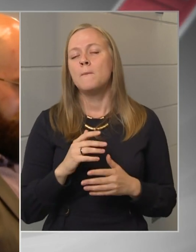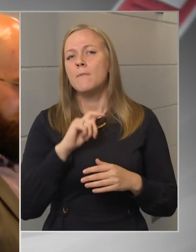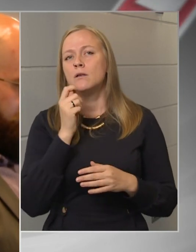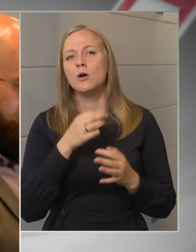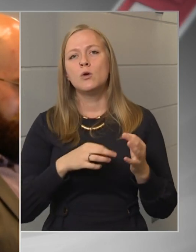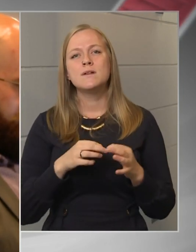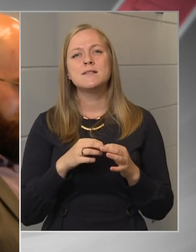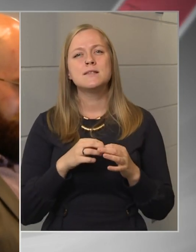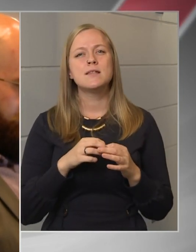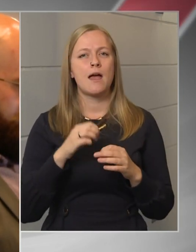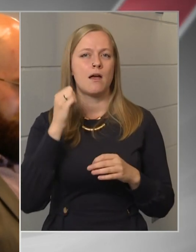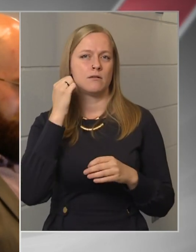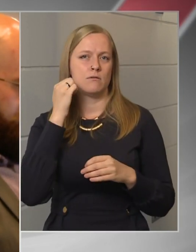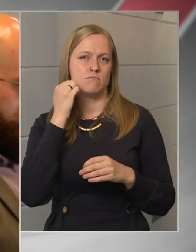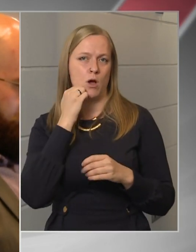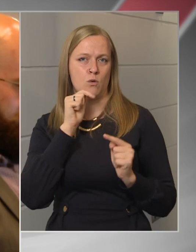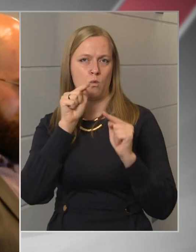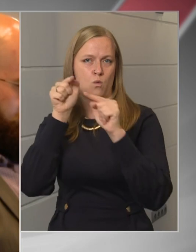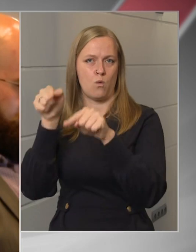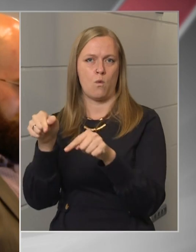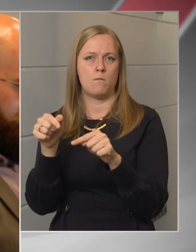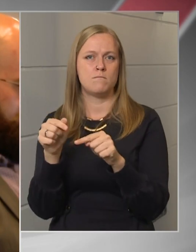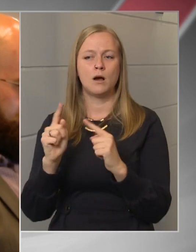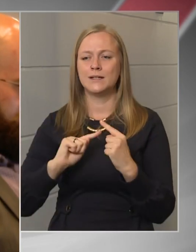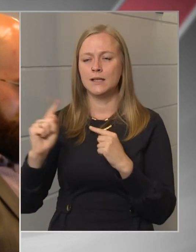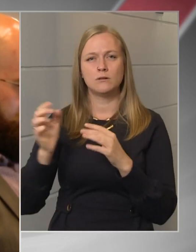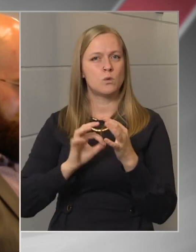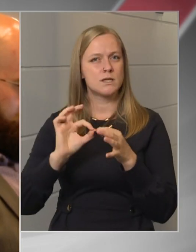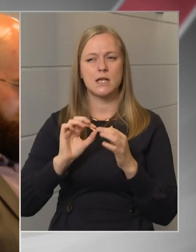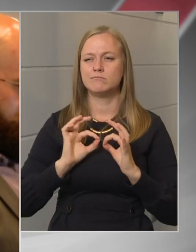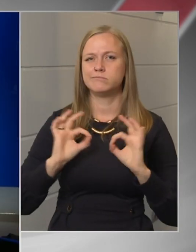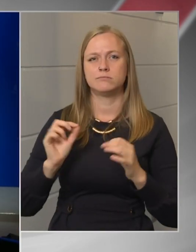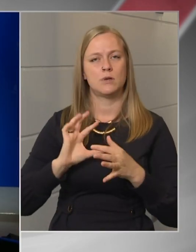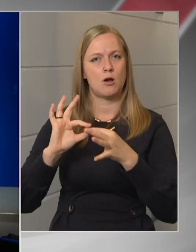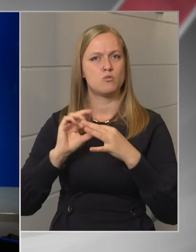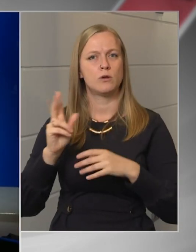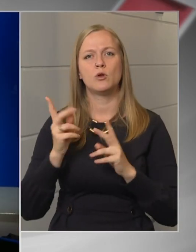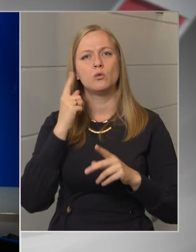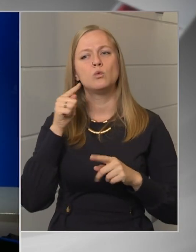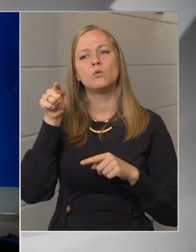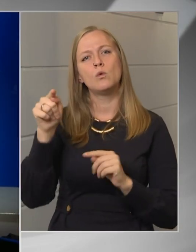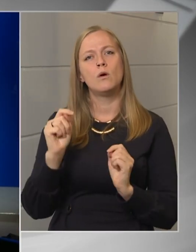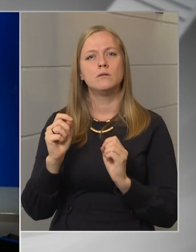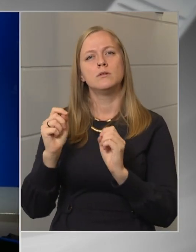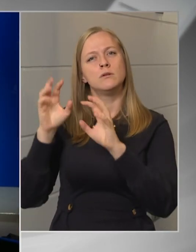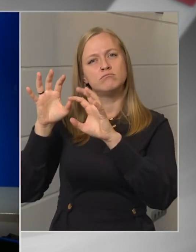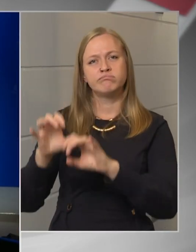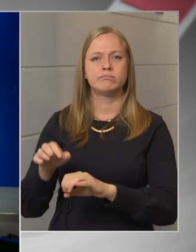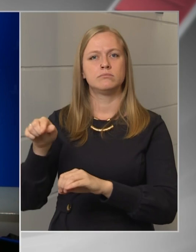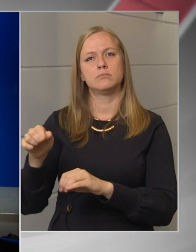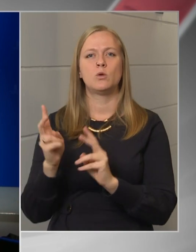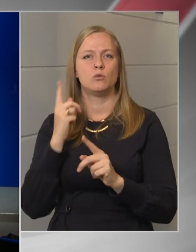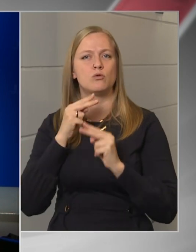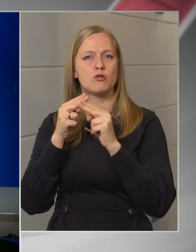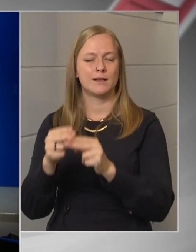a marokkói földrengésen, hisz a két ország között kiválóak a kapcsolatok? Az én információm szerint eddig